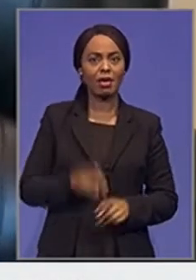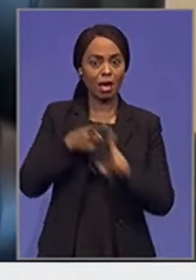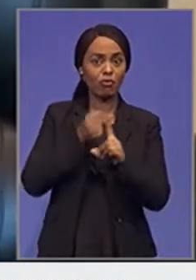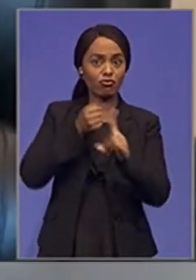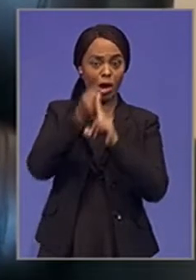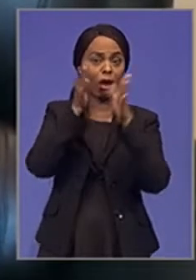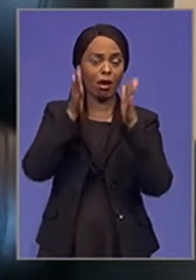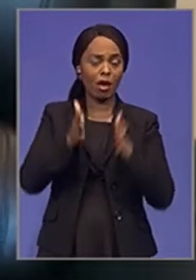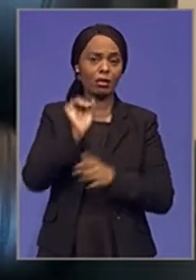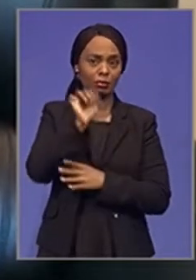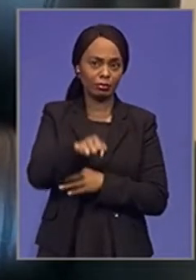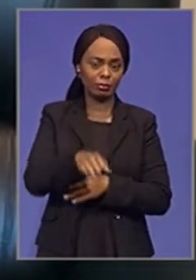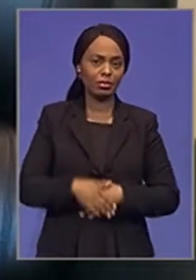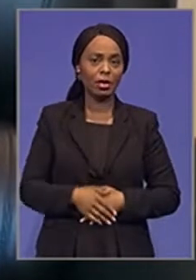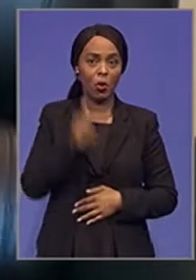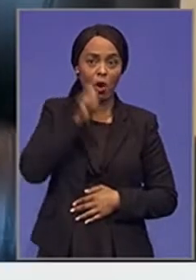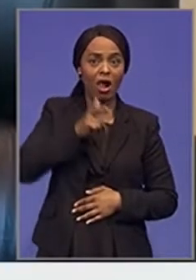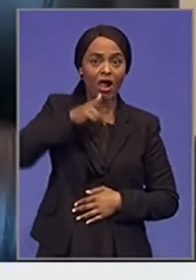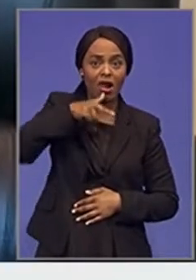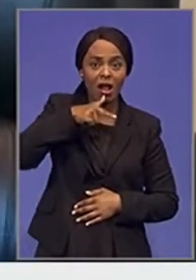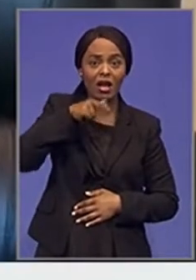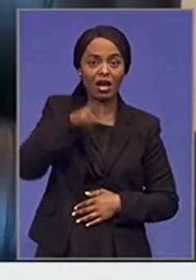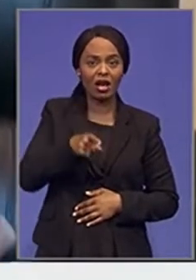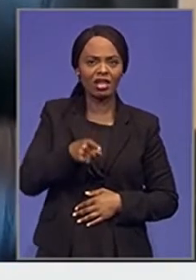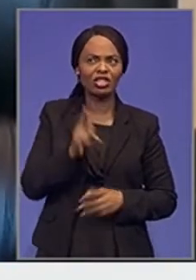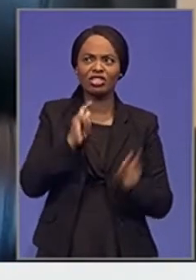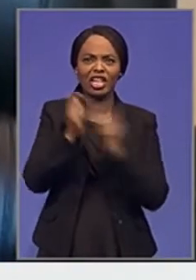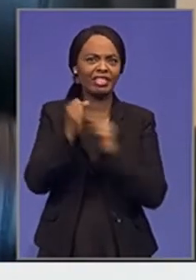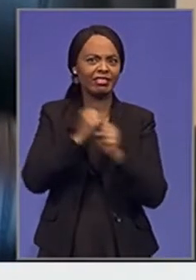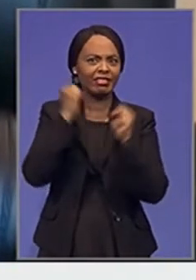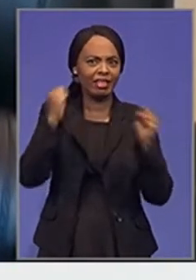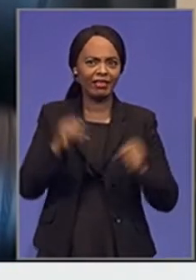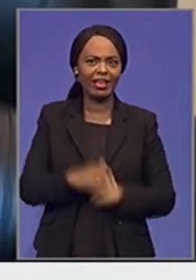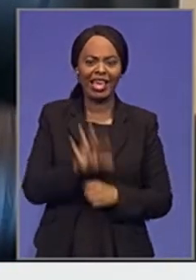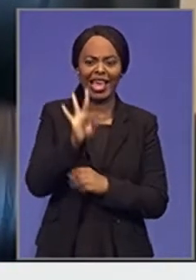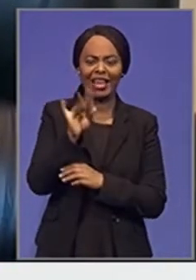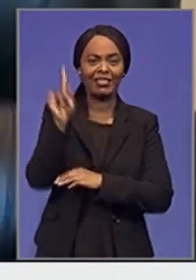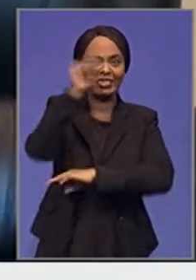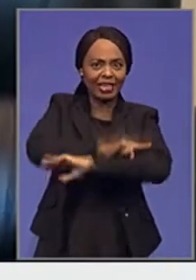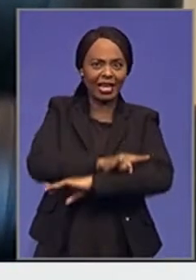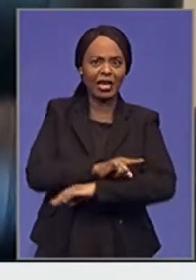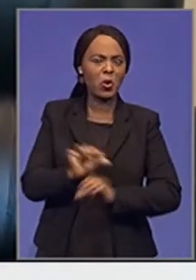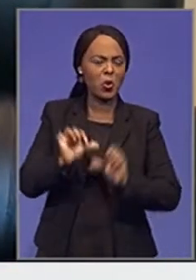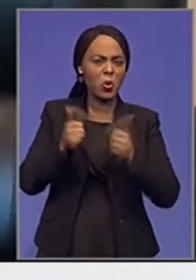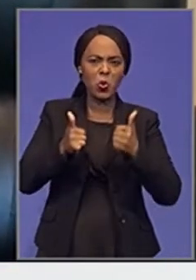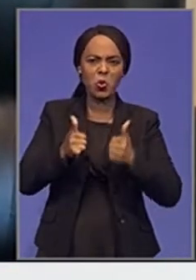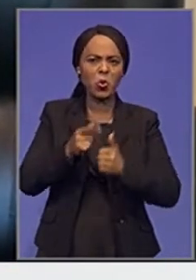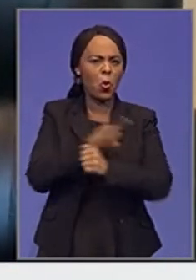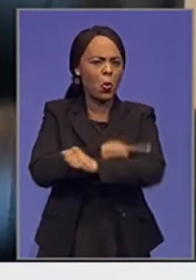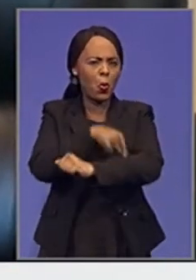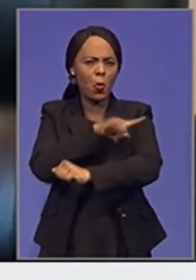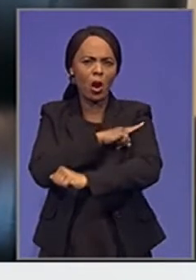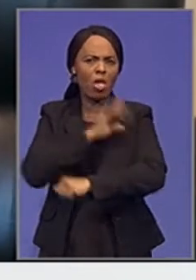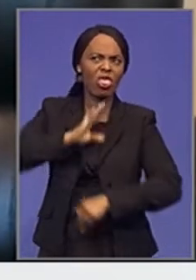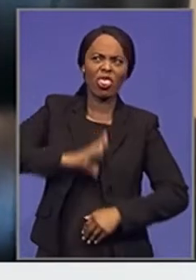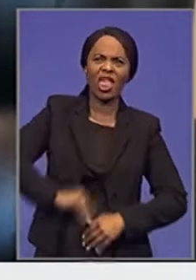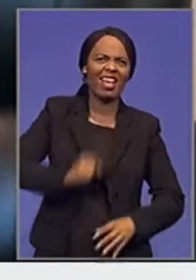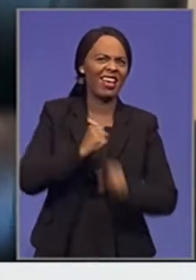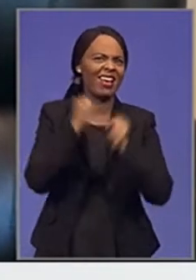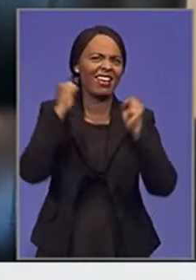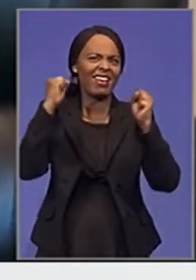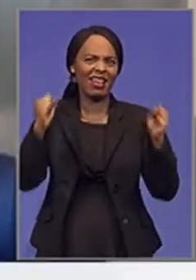ene ga gaša ga change kore every day ntšatši ka letšatši o na le maatla le mafolofolo ene